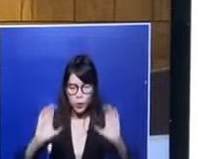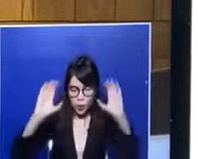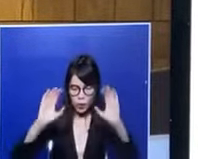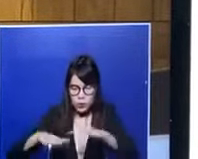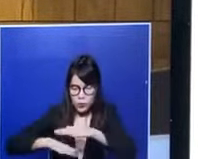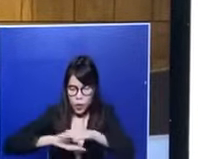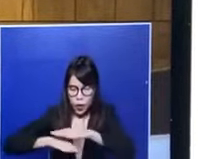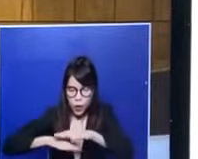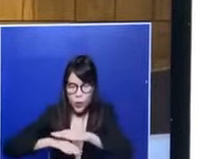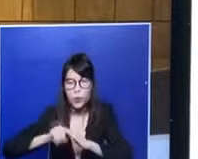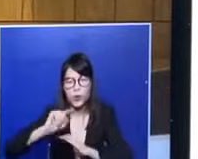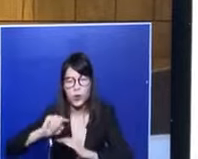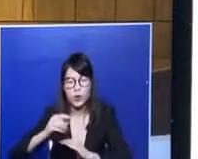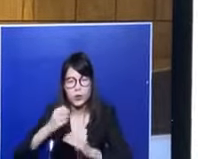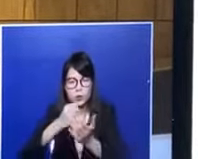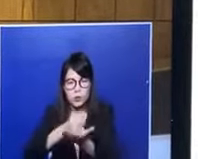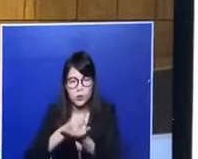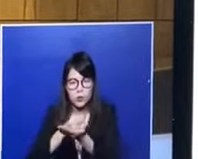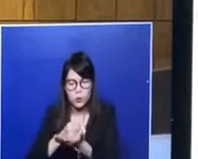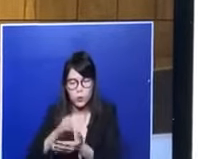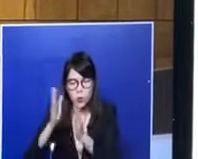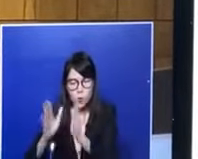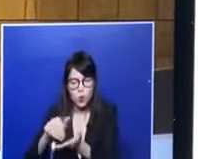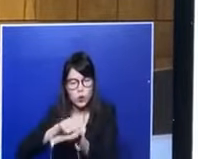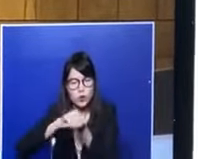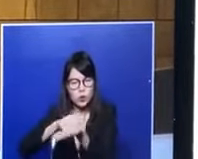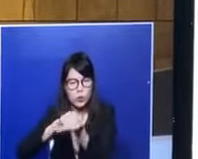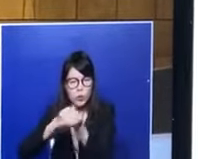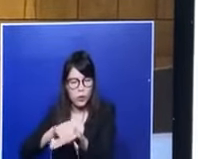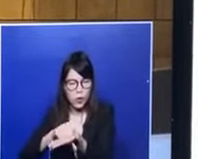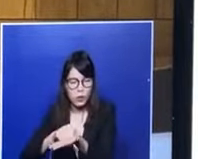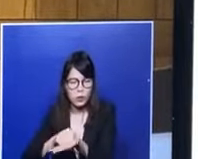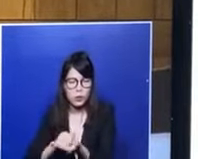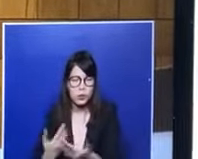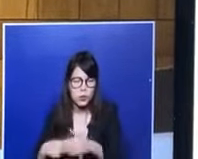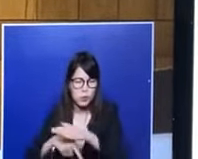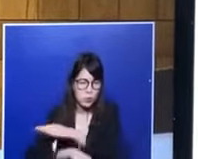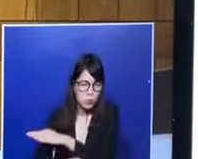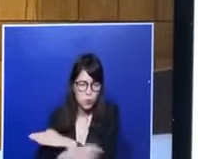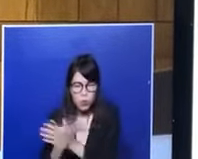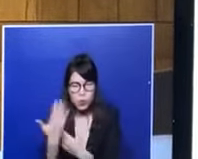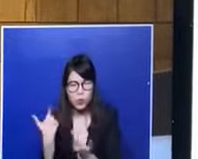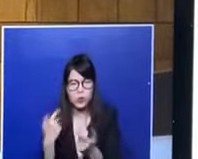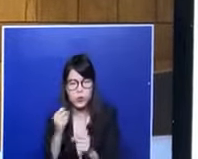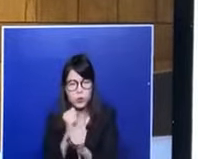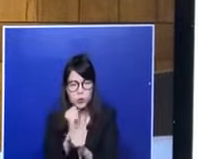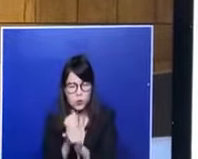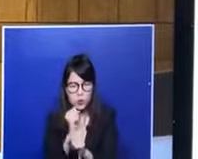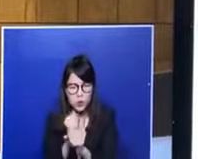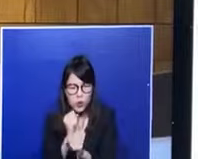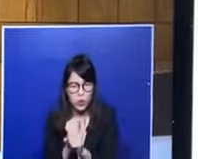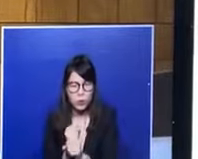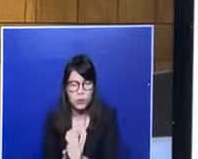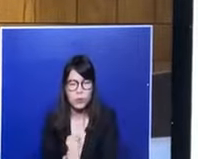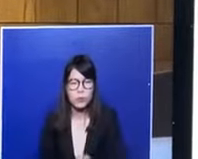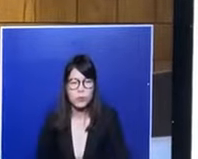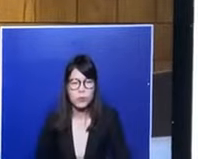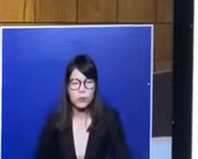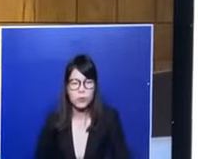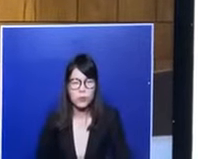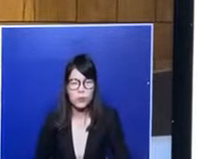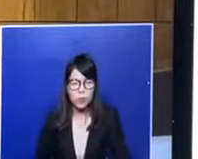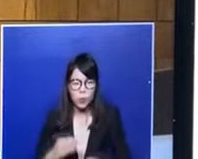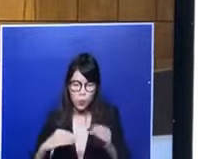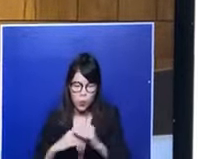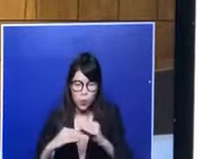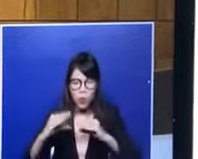ข้อมูลที่อำนวยความสะดวกให้ผู้ใช้บริการความโปร่งใสในการดำเนินงานของภาครัฐมากขึ้นมีการเอาโครงการ